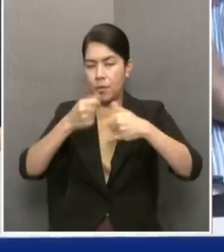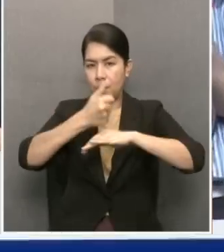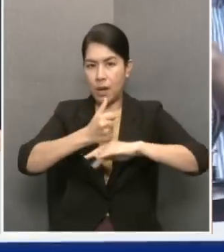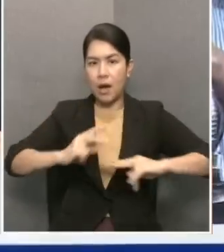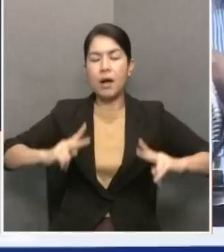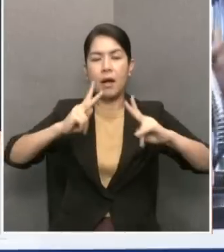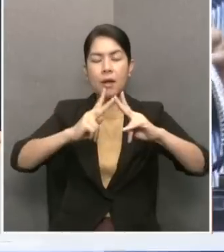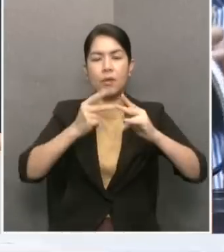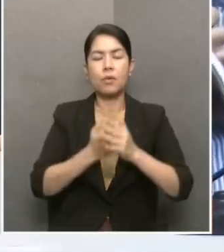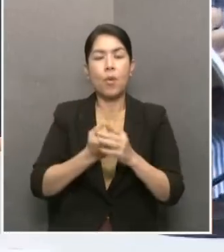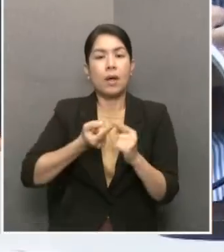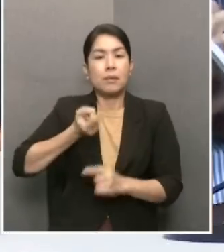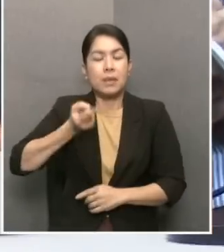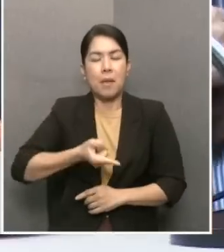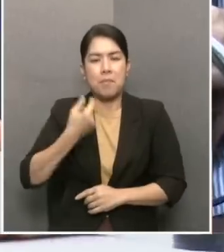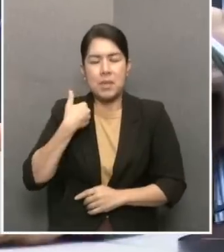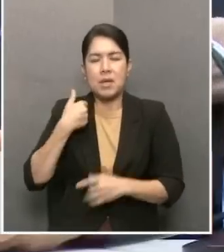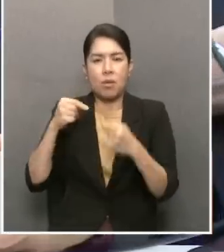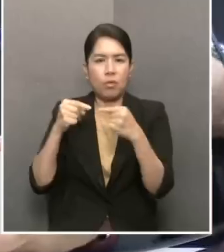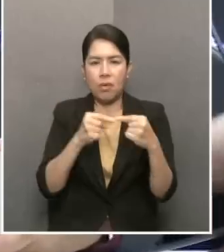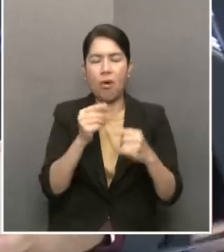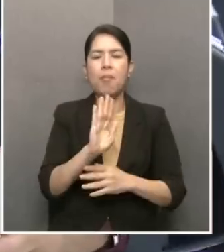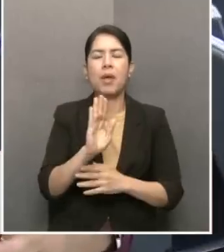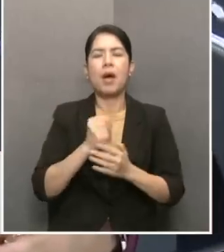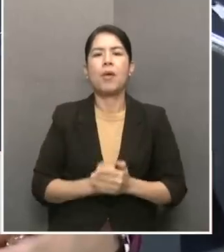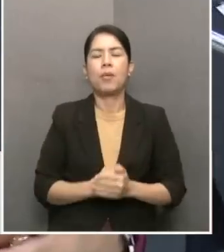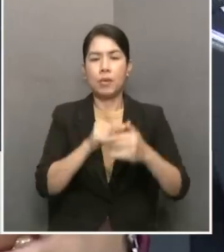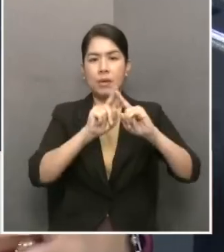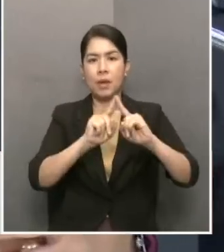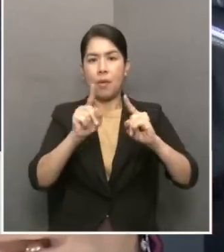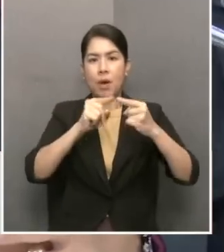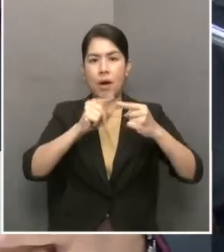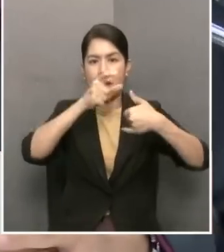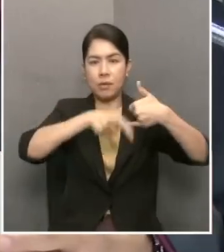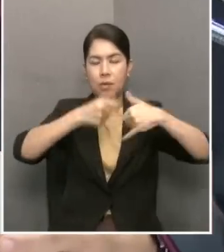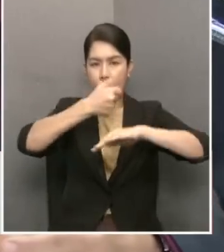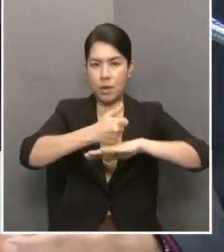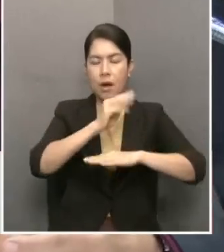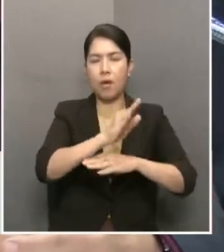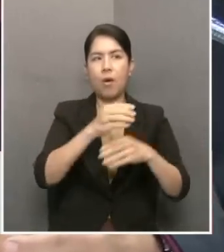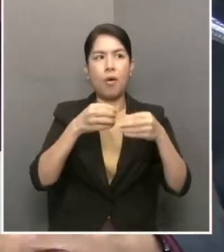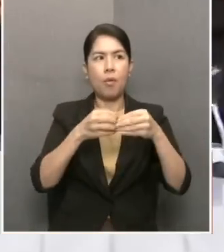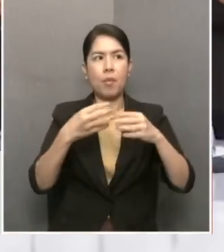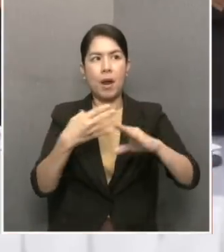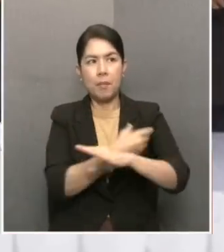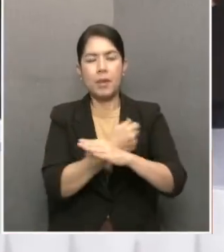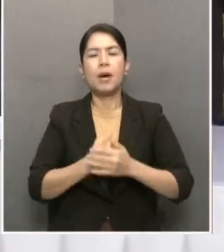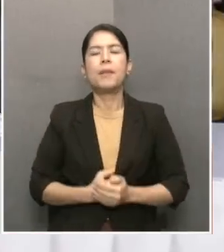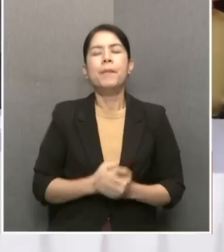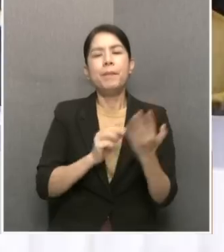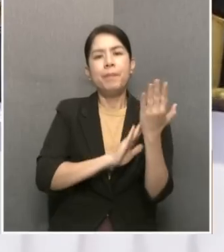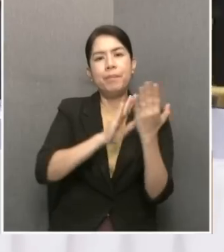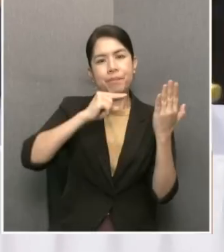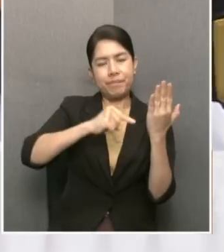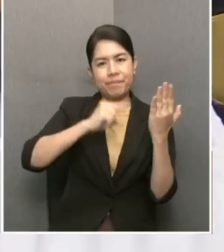การกระทรวงทรัพยากรธรรมชาติและสิ่งแวดล้อมในฐานะหัวหน้าพรรคชาติไทยพัฒนาก็บอกว่าจริงๆแล้วต้องการให้ตกลงเรื่องนี้เนี่ยเรื่อง